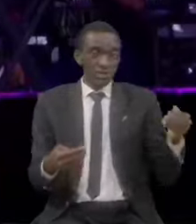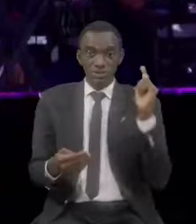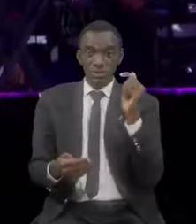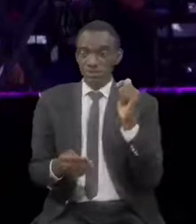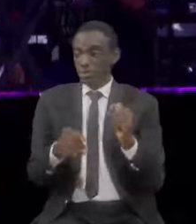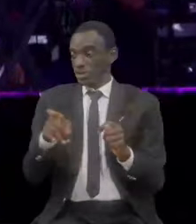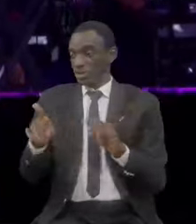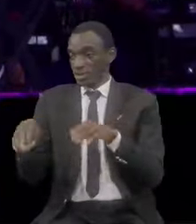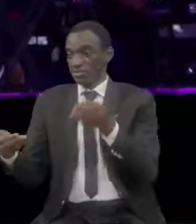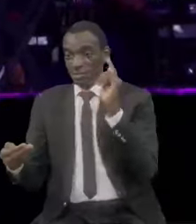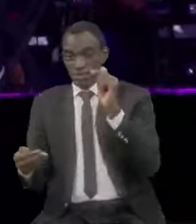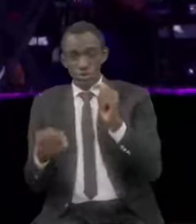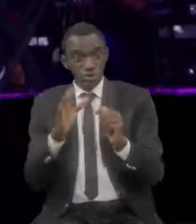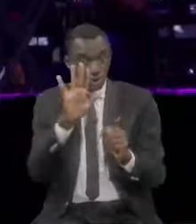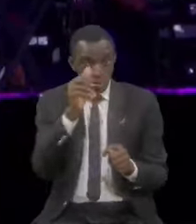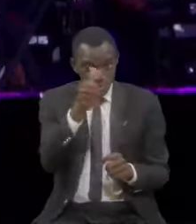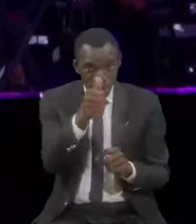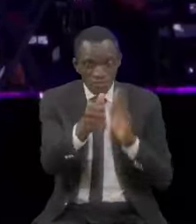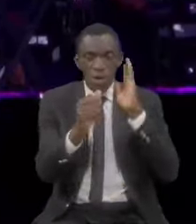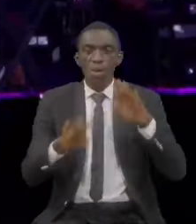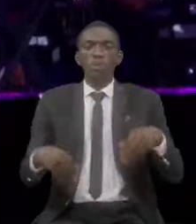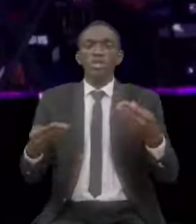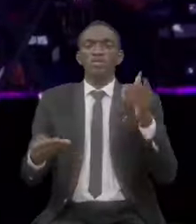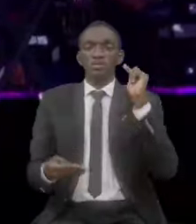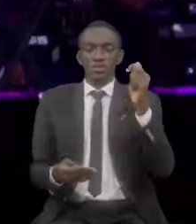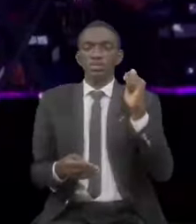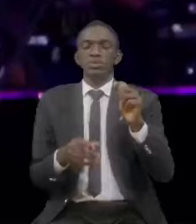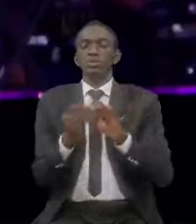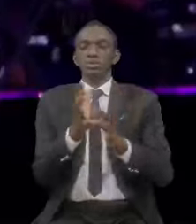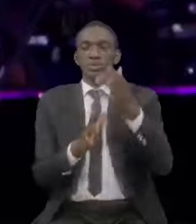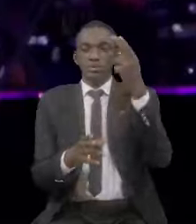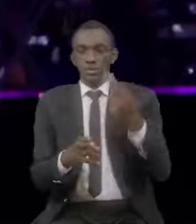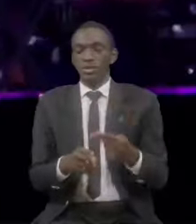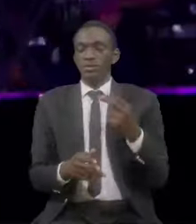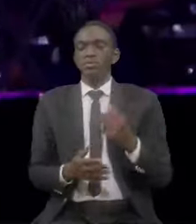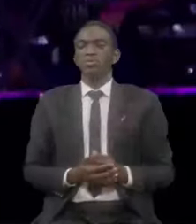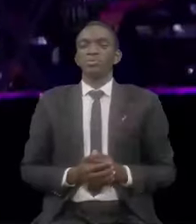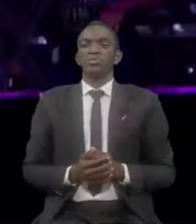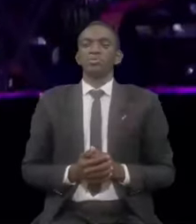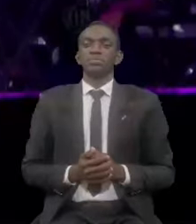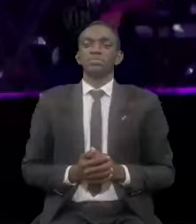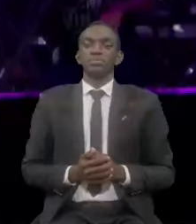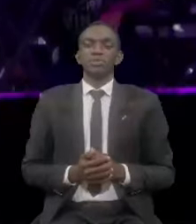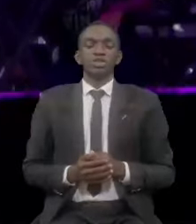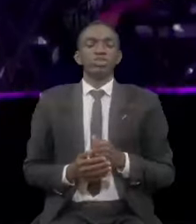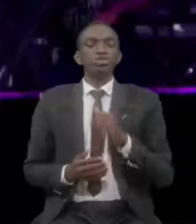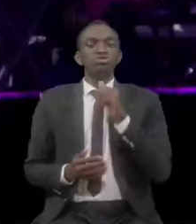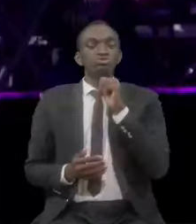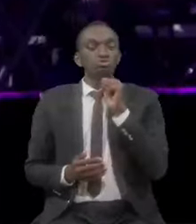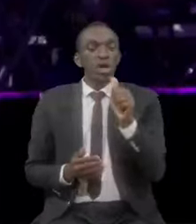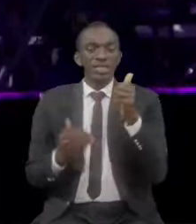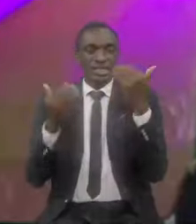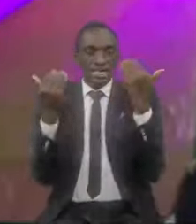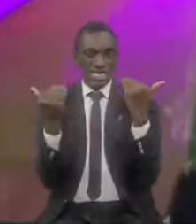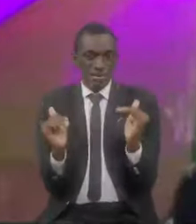Les possibilités en Dieu ne se limitent pas à une personne, même à ceux qui donnent des témoignages, cela viendra à vous ce soir.